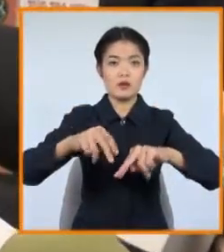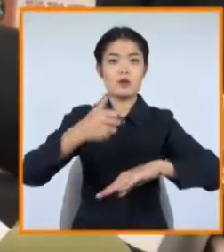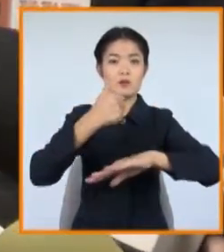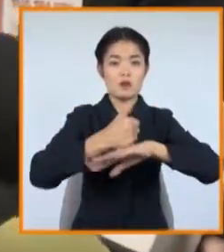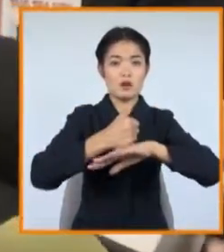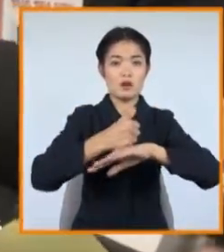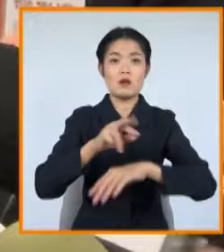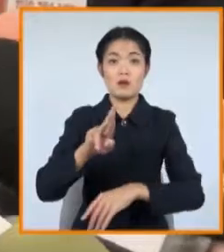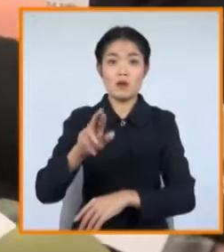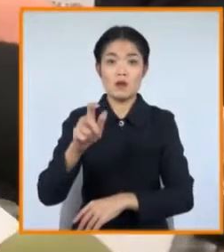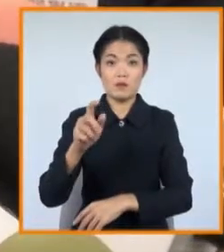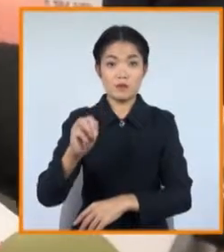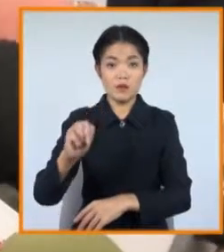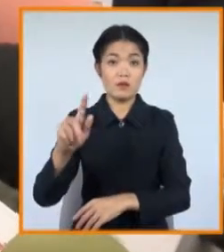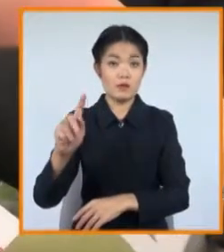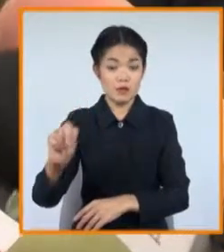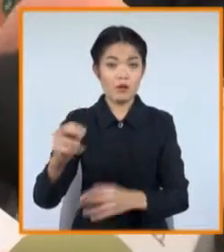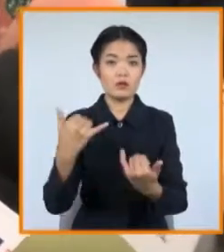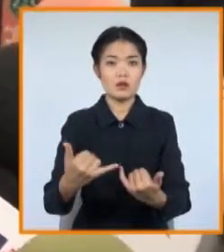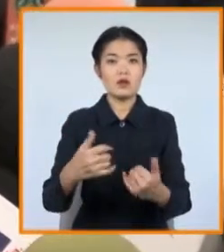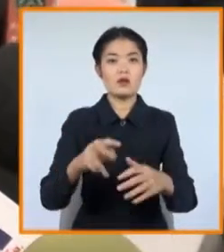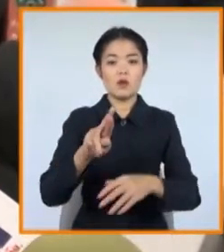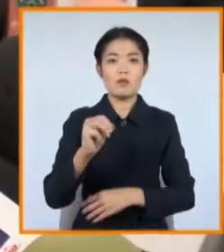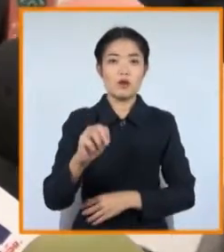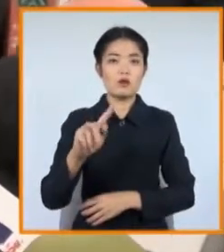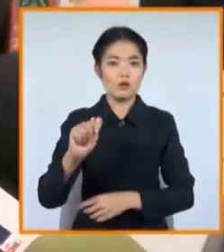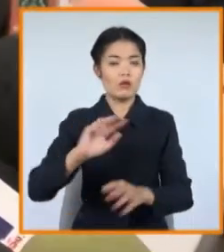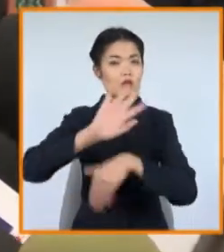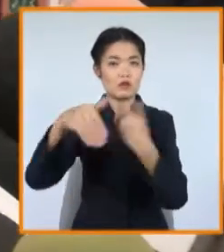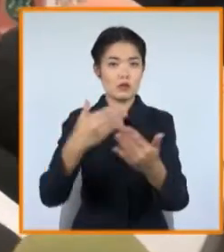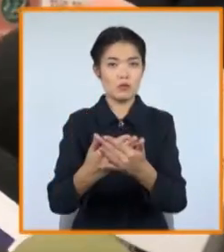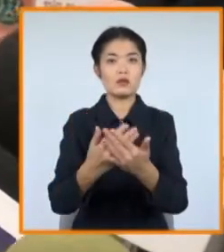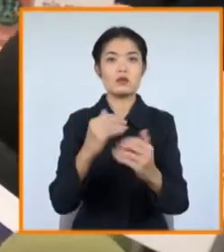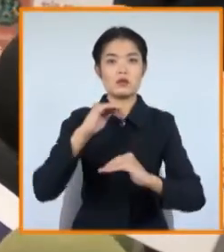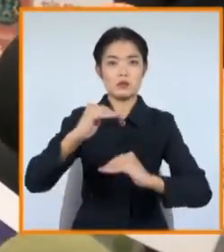ซึ่งขณะนี้ได้รายชื่อคณะรัฐมนตรีส่วนหน้าทั้งหมดแล้วก็จะมีความชัดเจนในวันที่1ตุลาคมนี้ค่ะ